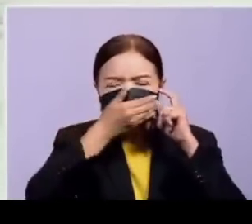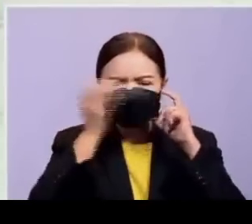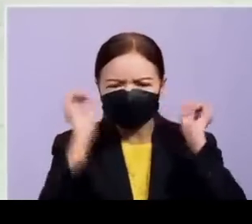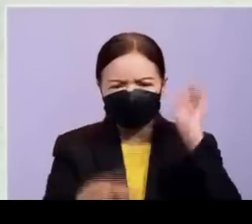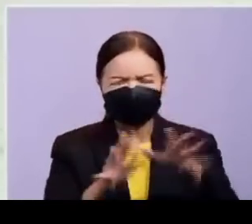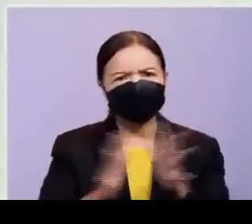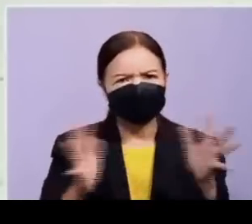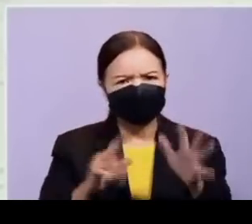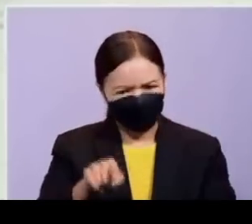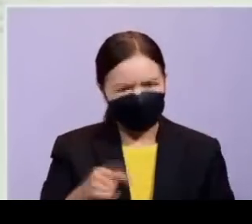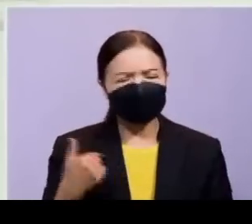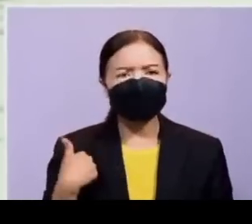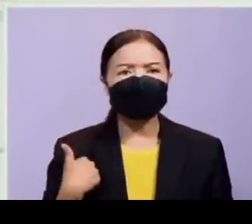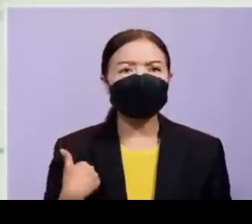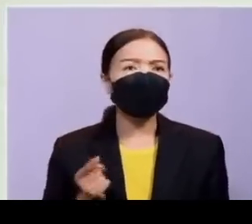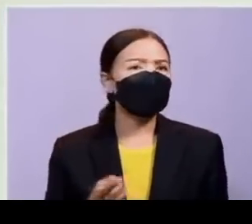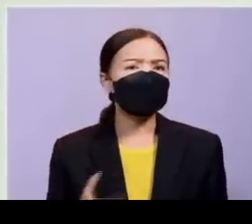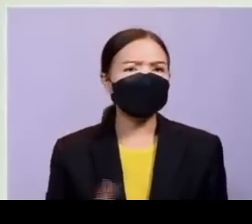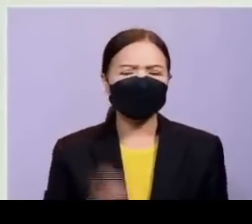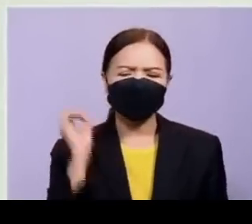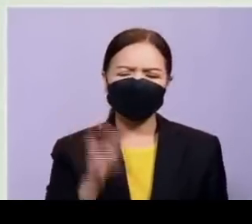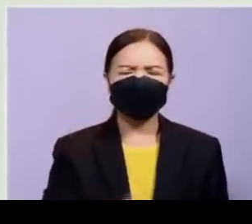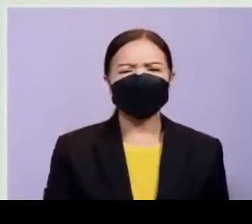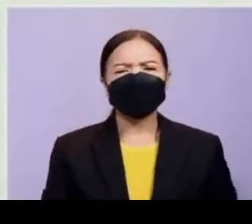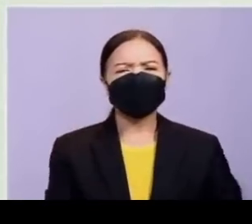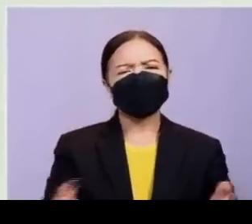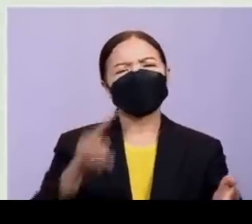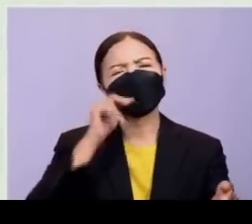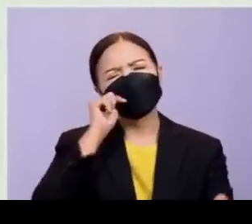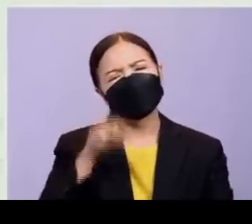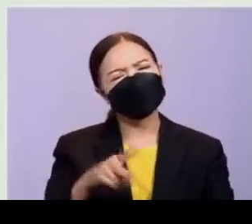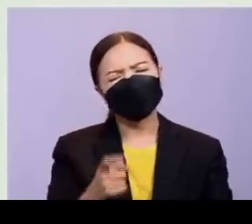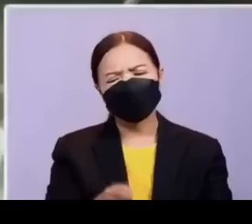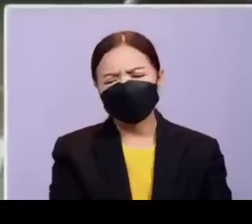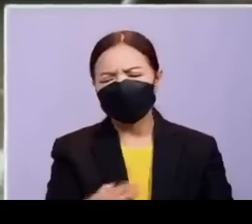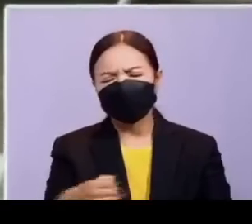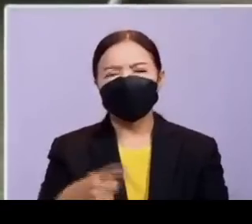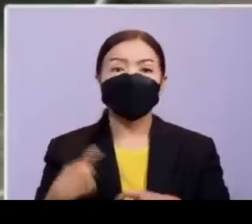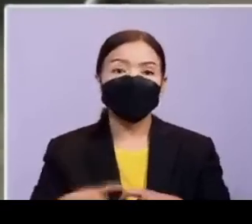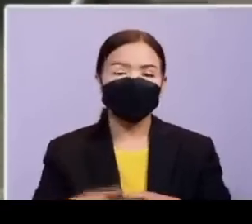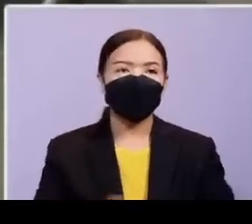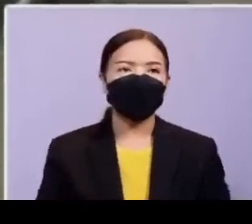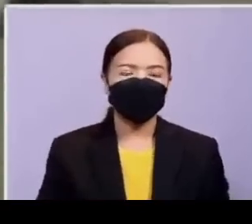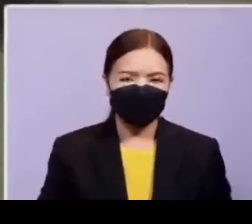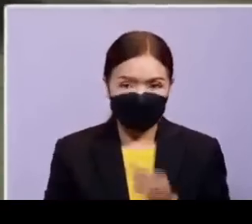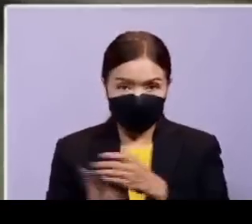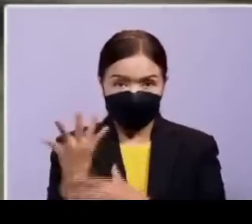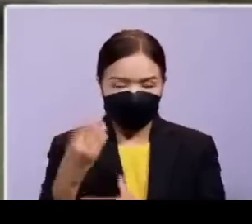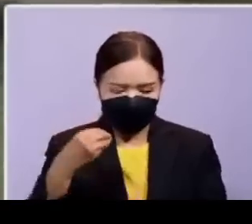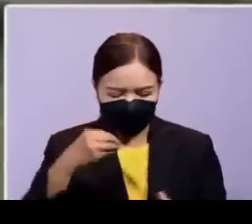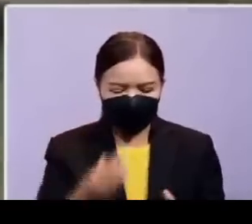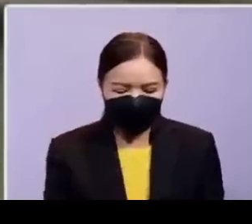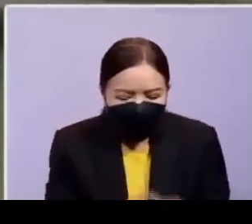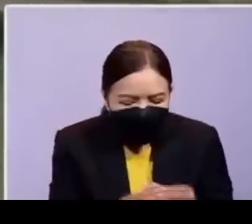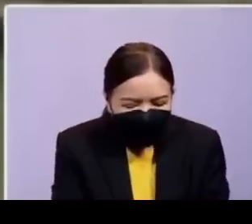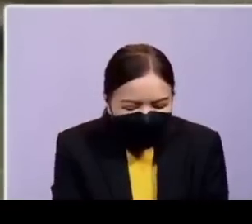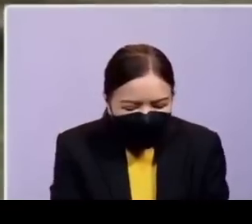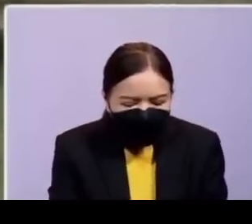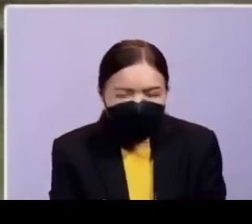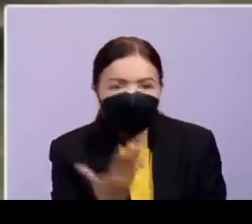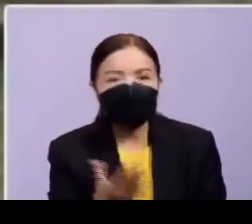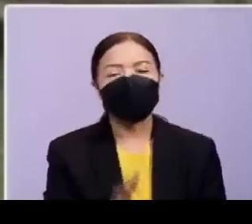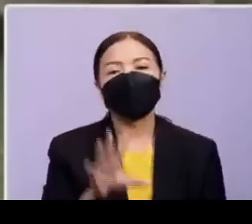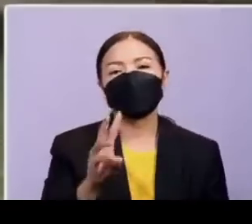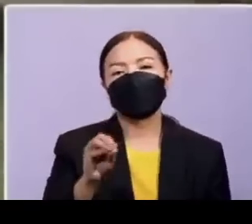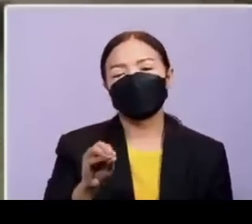าก ใช่แล้วเป็นอะไรเนี่ยทิ้งก็ลงแม่น้ำด้วยนะคะก็เก็บยากด้วยอ่ะต้นไม้ก็ต้องปลูกค่ะปลูกก่อน69ต้นมีมะฮ